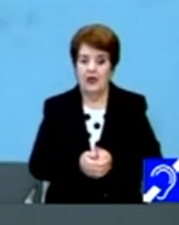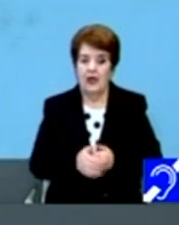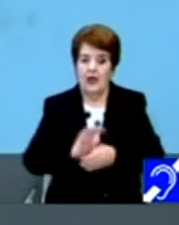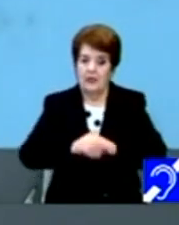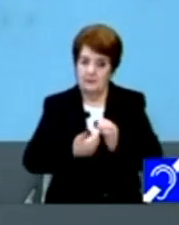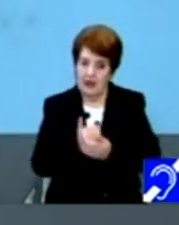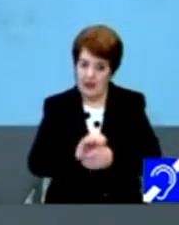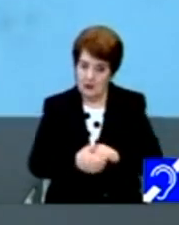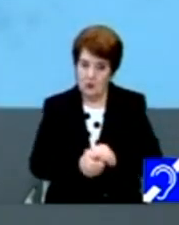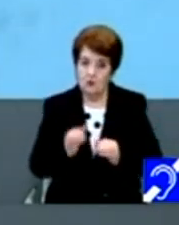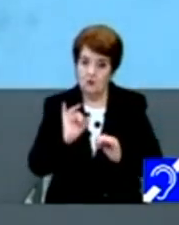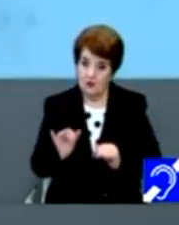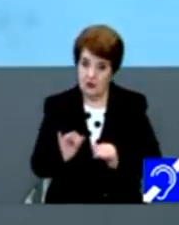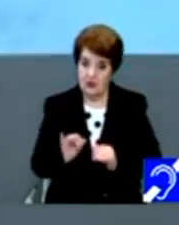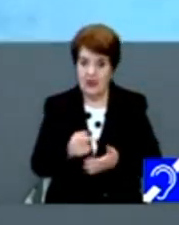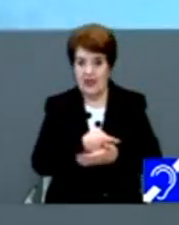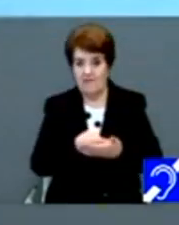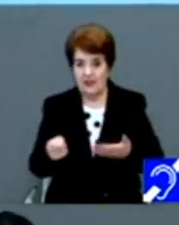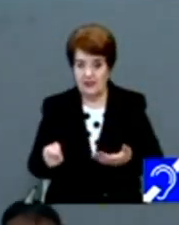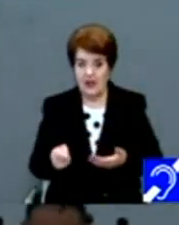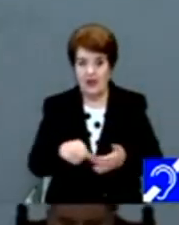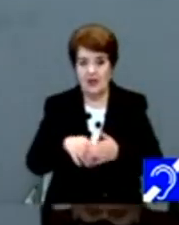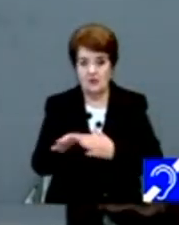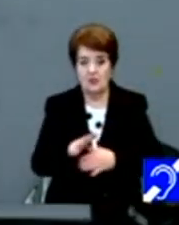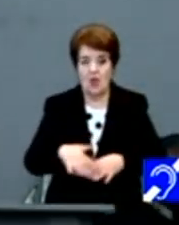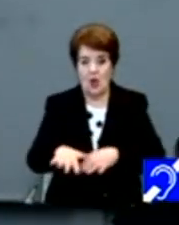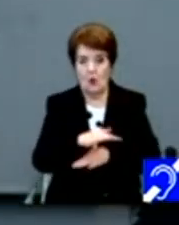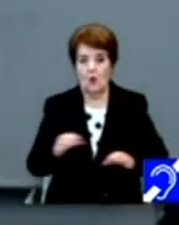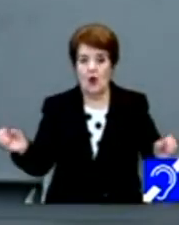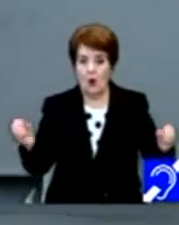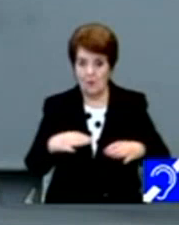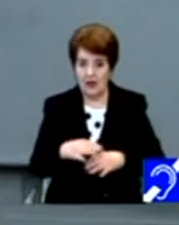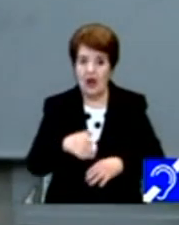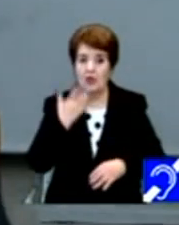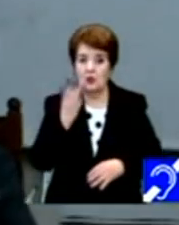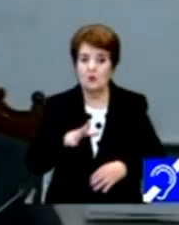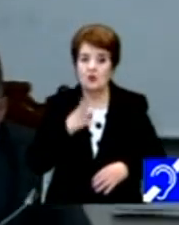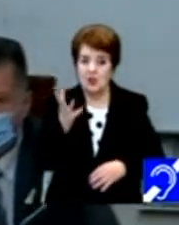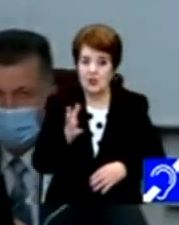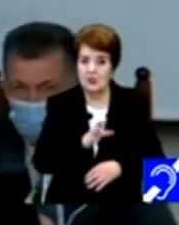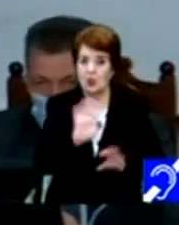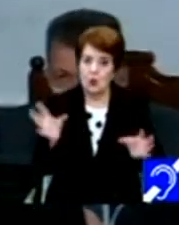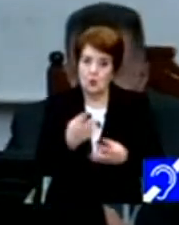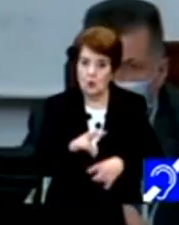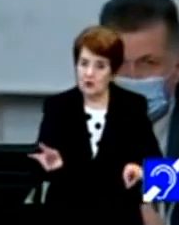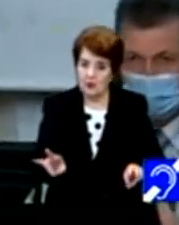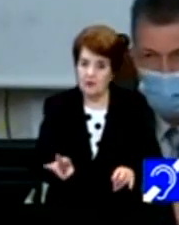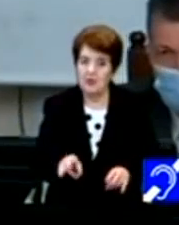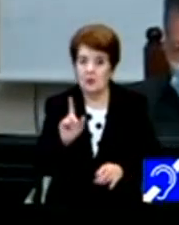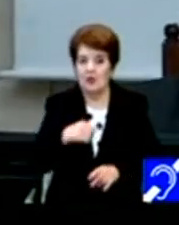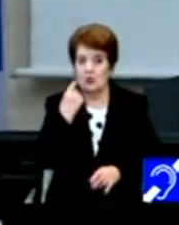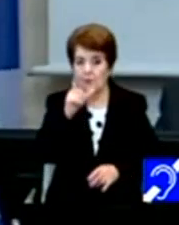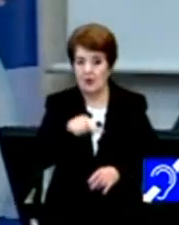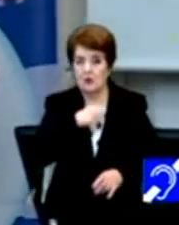spălatul pe mâini și evitarea ieșirii în locurile aglomerate atunci când nu este necesar pentru